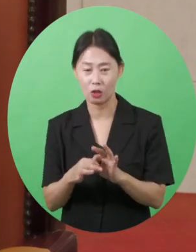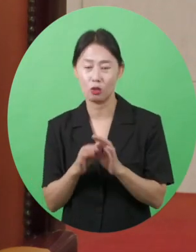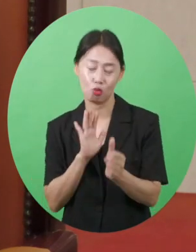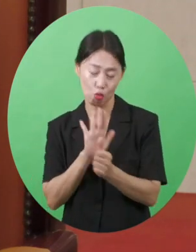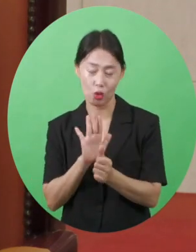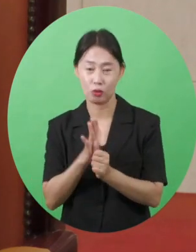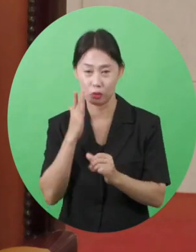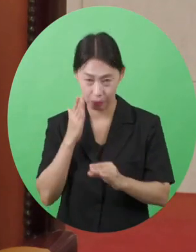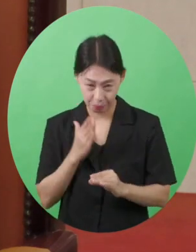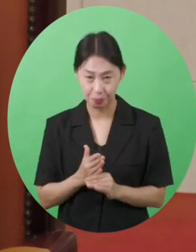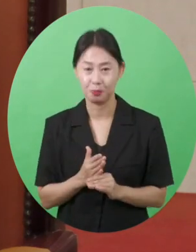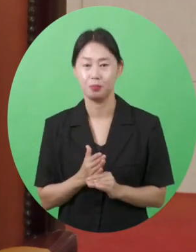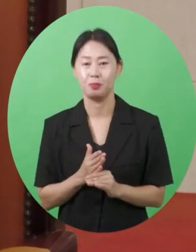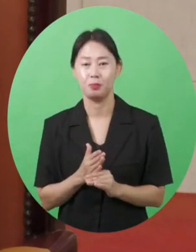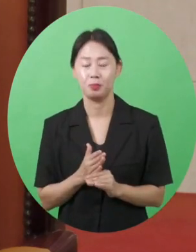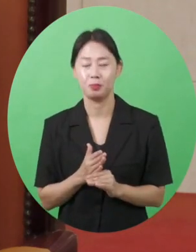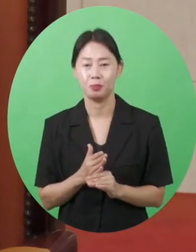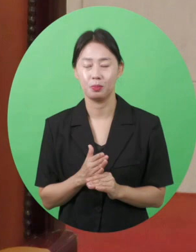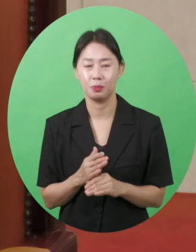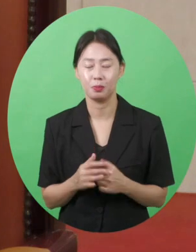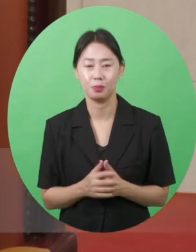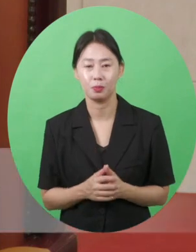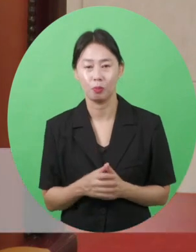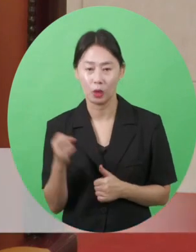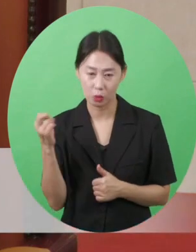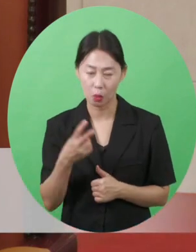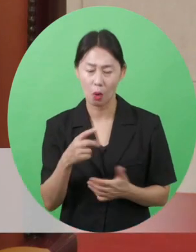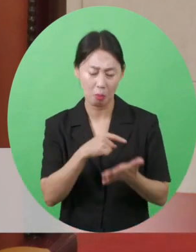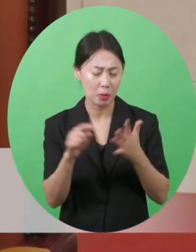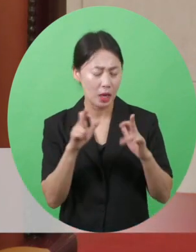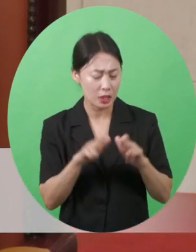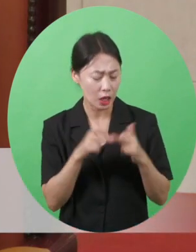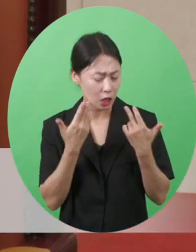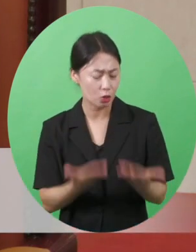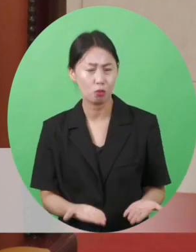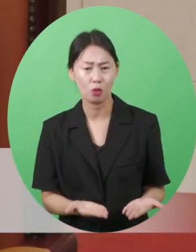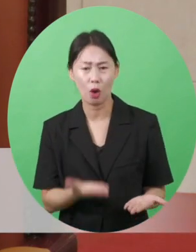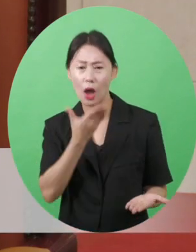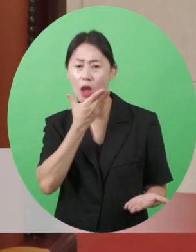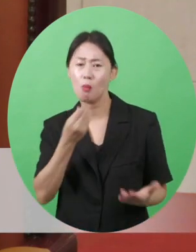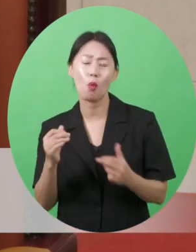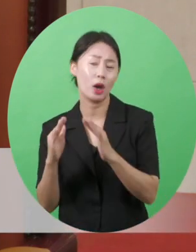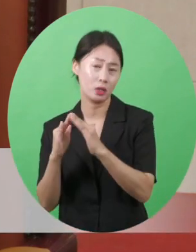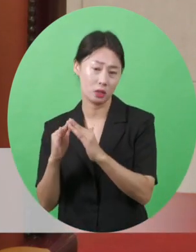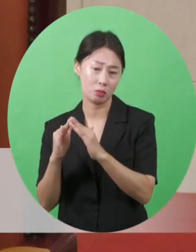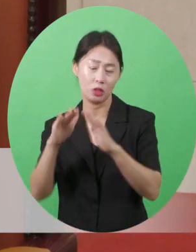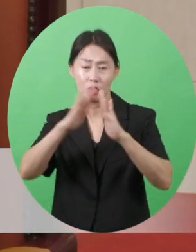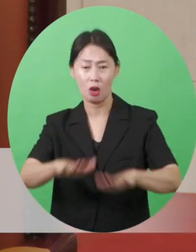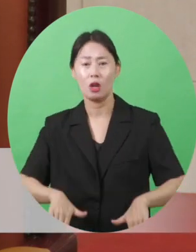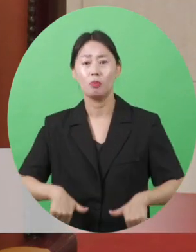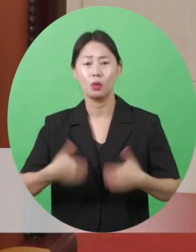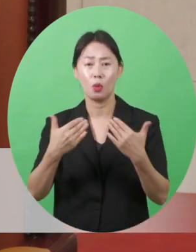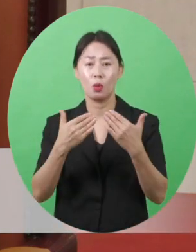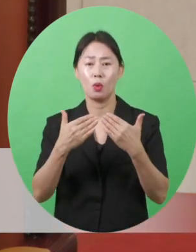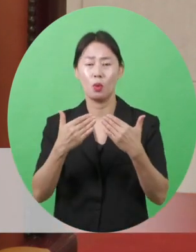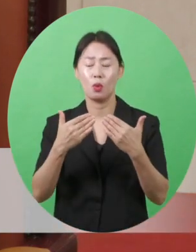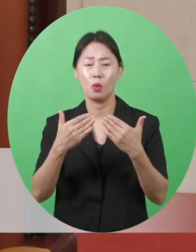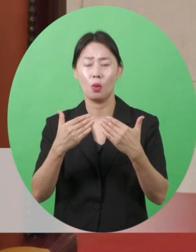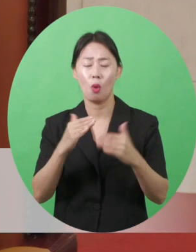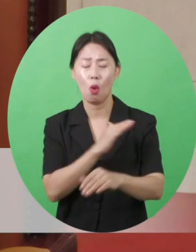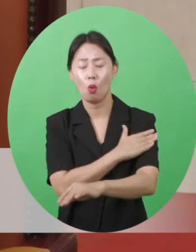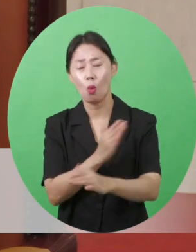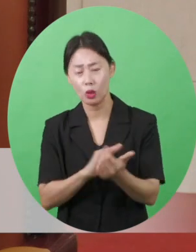일을 진행하고 있다. 라고 말씀드릴 수 있겠습니다. 또한 우리 피해장애 쉼터 행복안집은 전라남도 권익공호 기관과